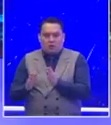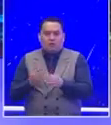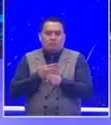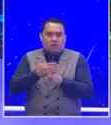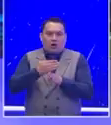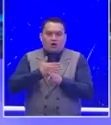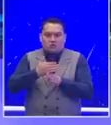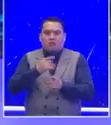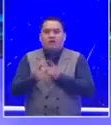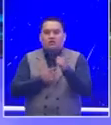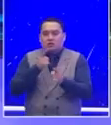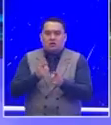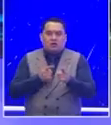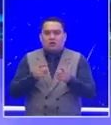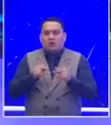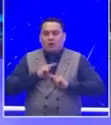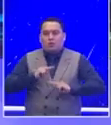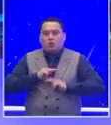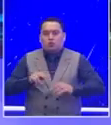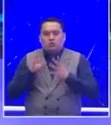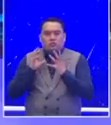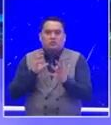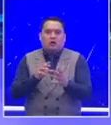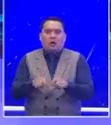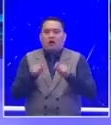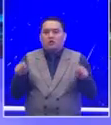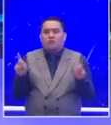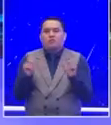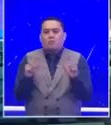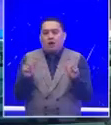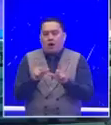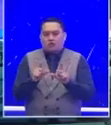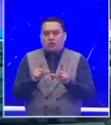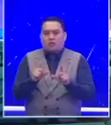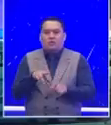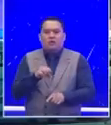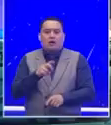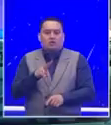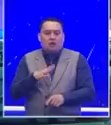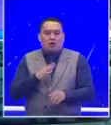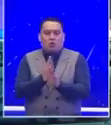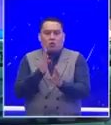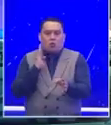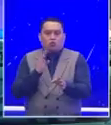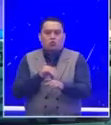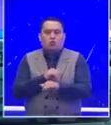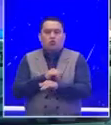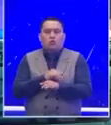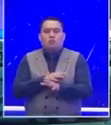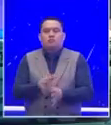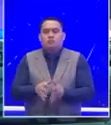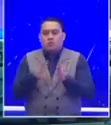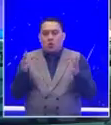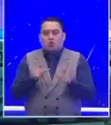Постепенно возобновляют работу общественный транспорт, открываются супермаркеты. К торговому центру Плаза очередь растянулась на сотни